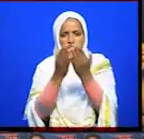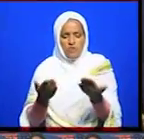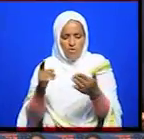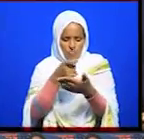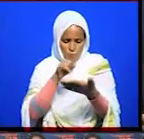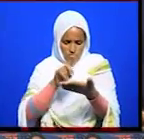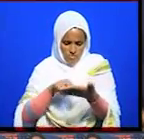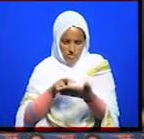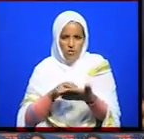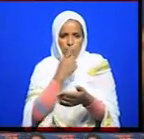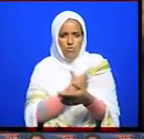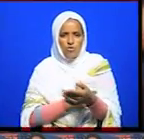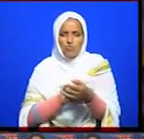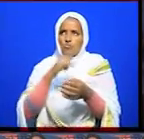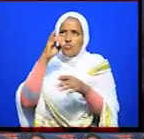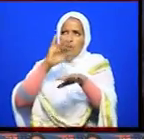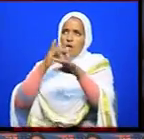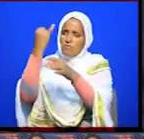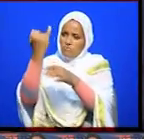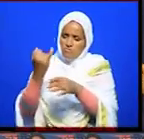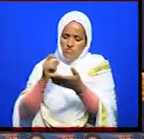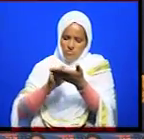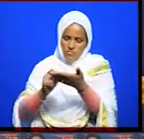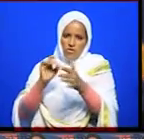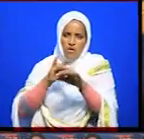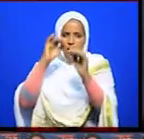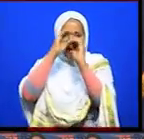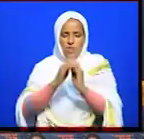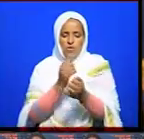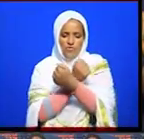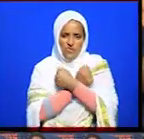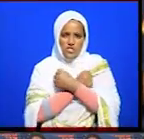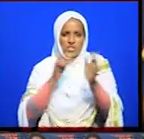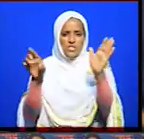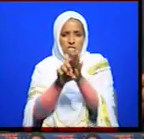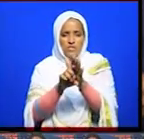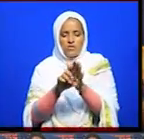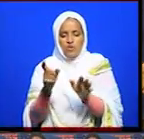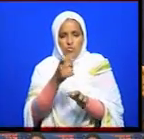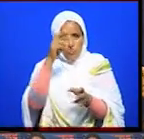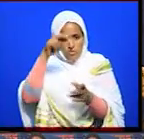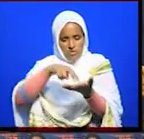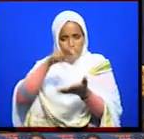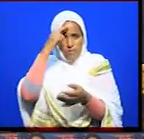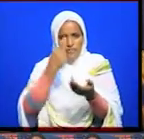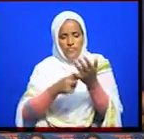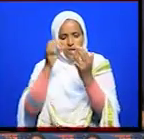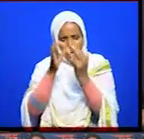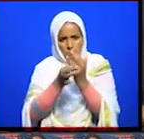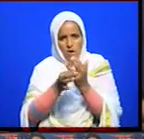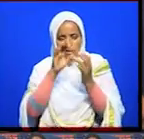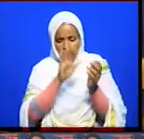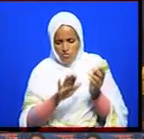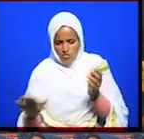ሆኖ የሚነበብ ማለት በልቡ ጽላት ላይ የተጻፈው አምላካዊ ፍቅር አምላካዊ ህግ ከመሆኑ የተነሳ